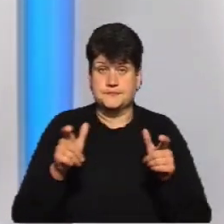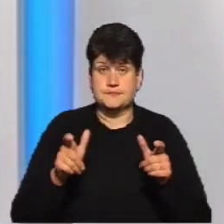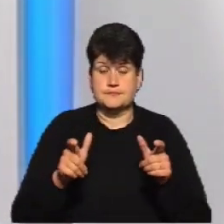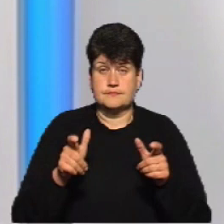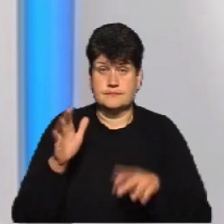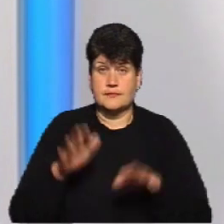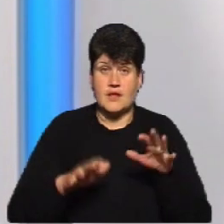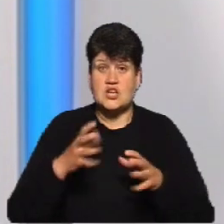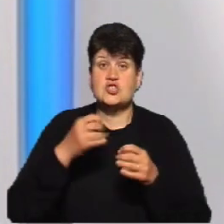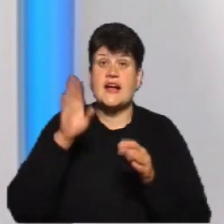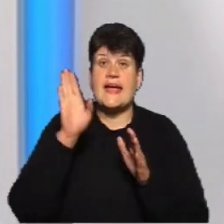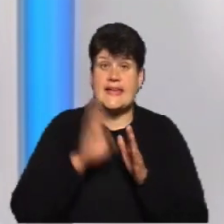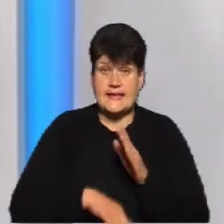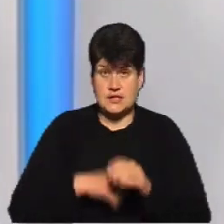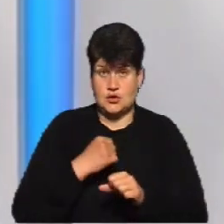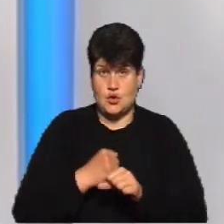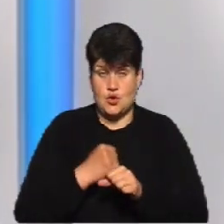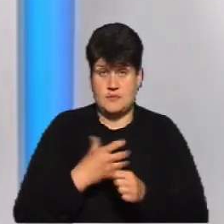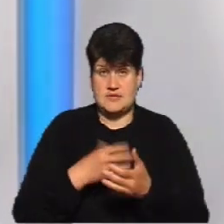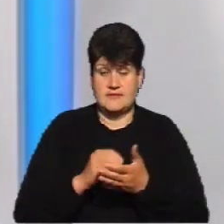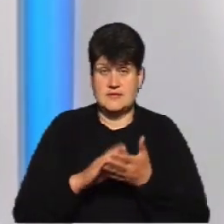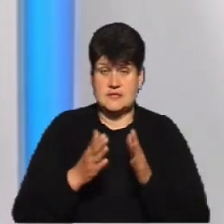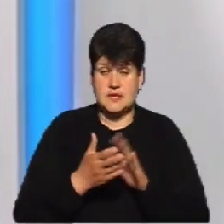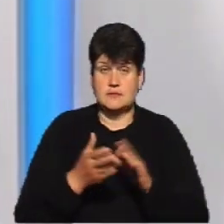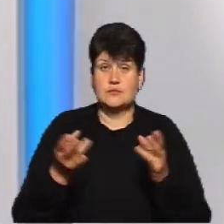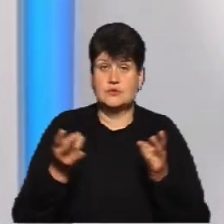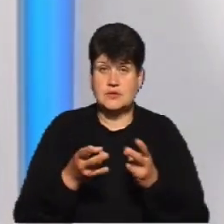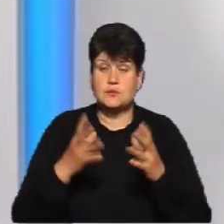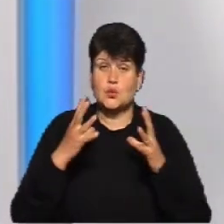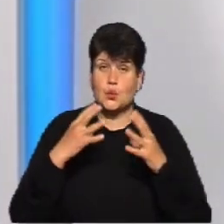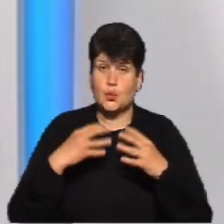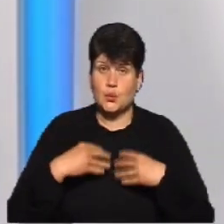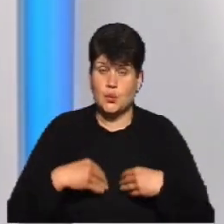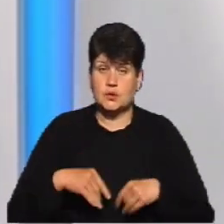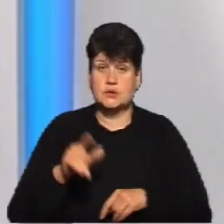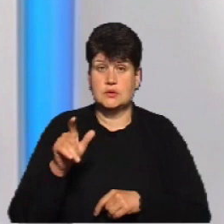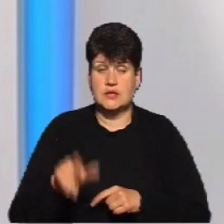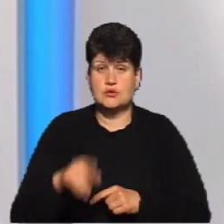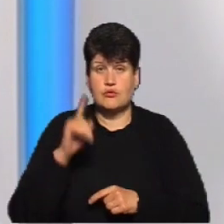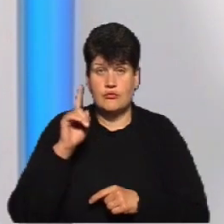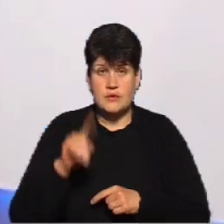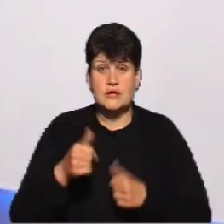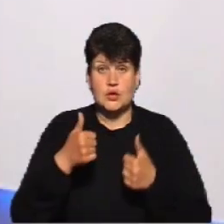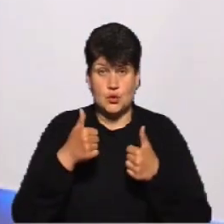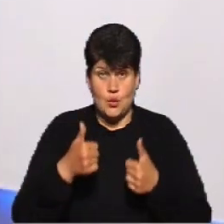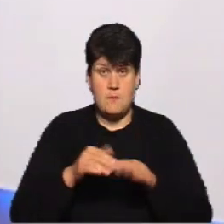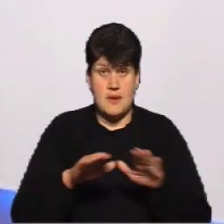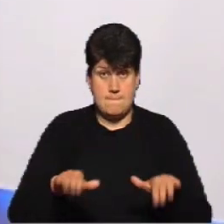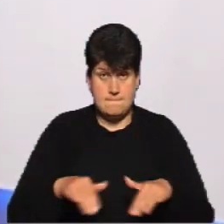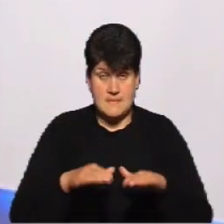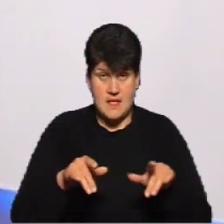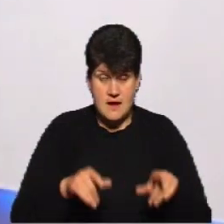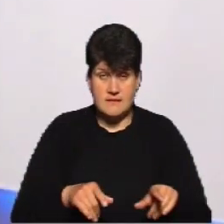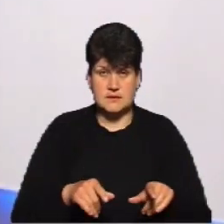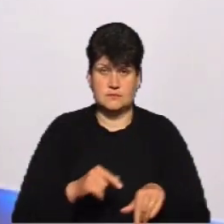ще гірше своє становище. Потрібно заспокоїти людину. І якщо ви вмієте добре плавати і в воді